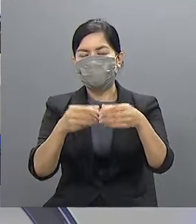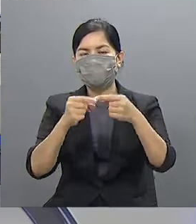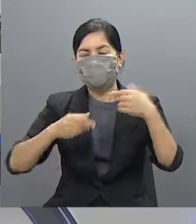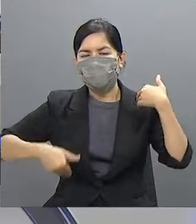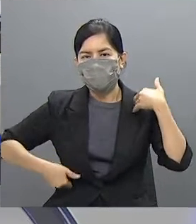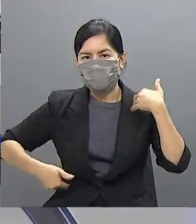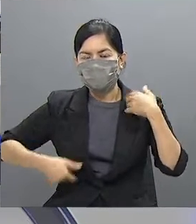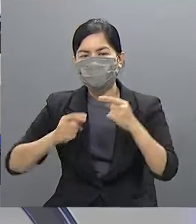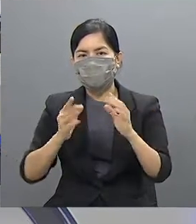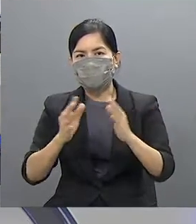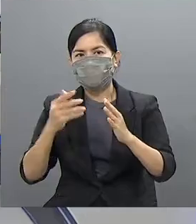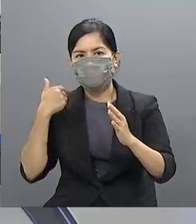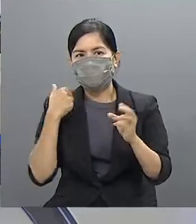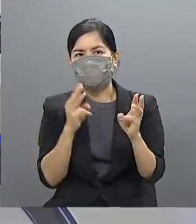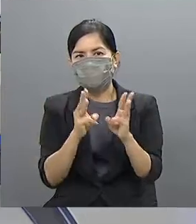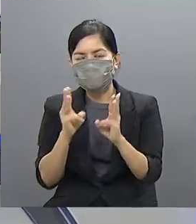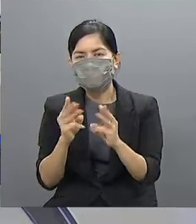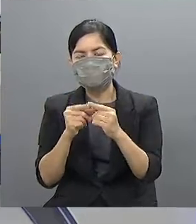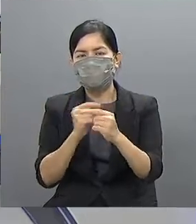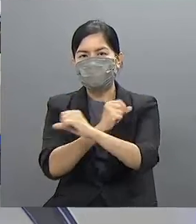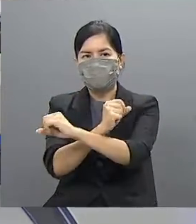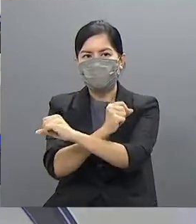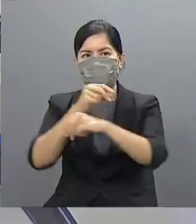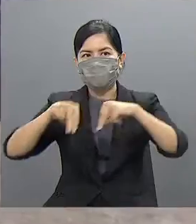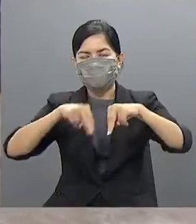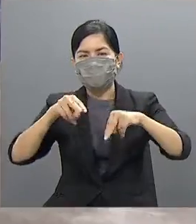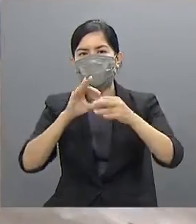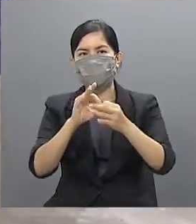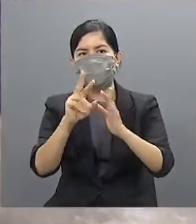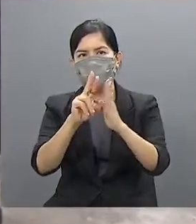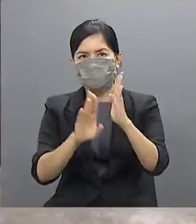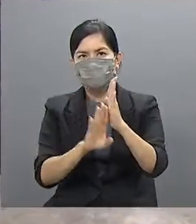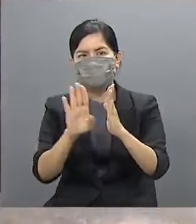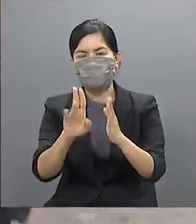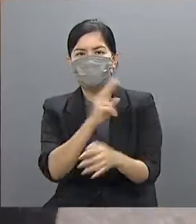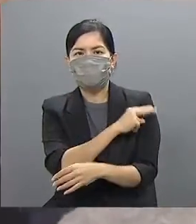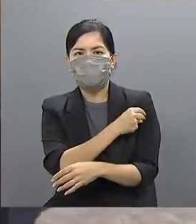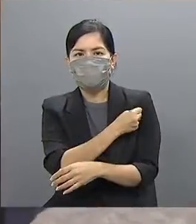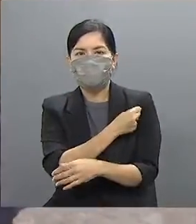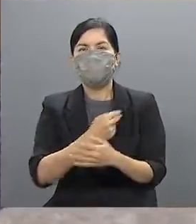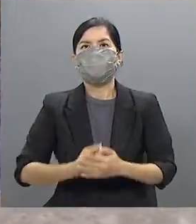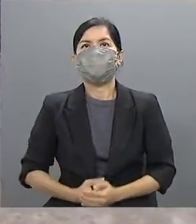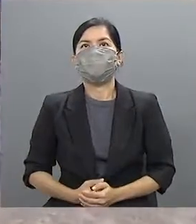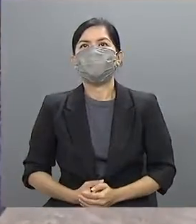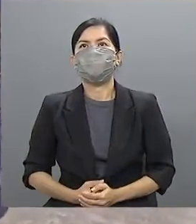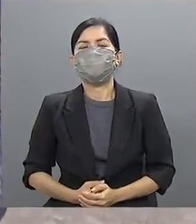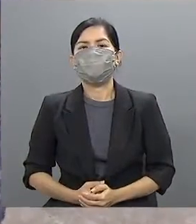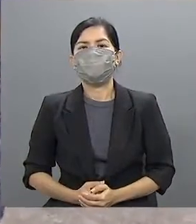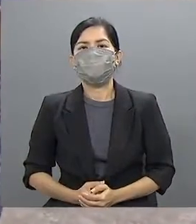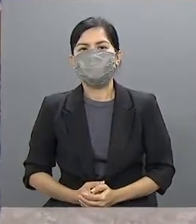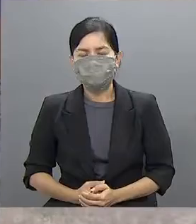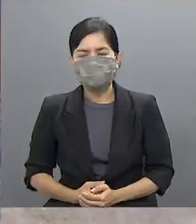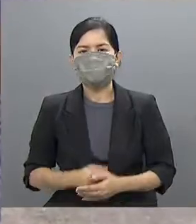รักษาความปลอดภัยรวมถึงมาตรการด้านสาธารณสุขค่ะผมนายแพทย์วิศิษฎ์อภิสิทธิ์วิทยา